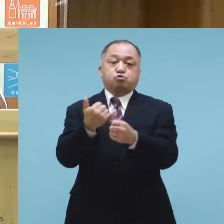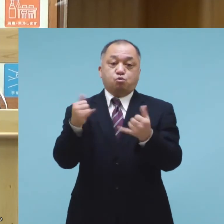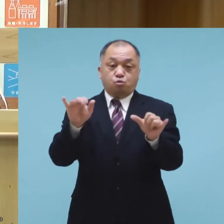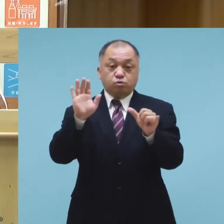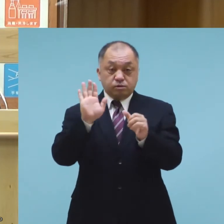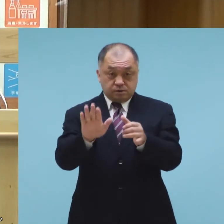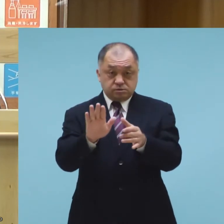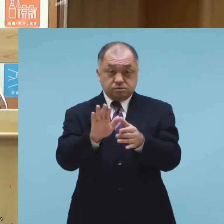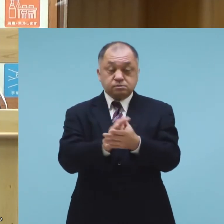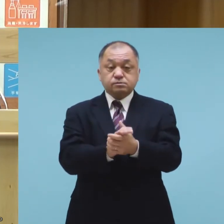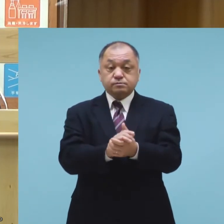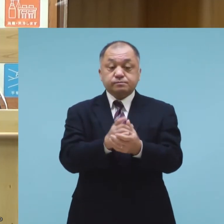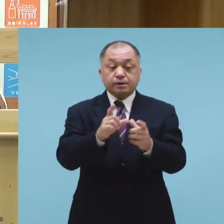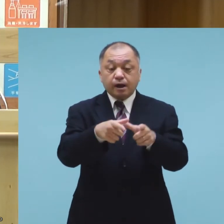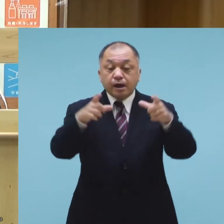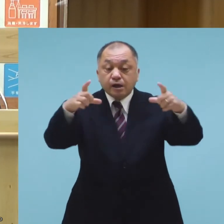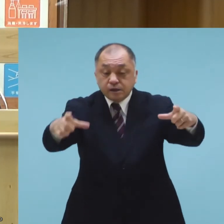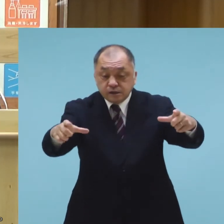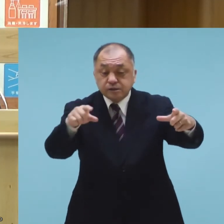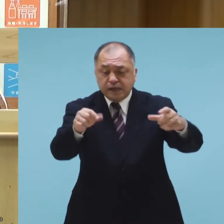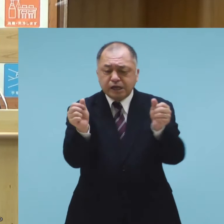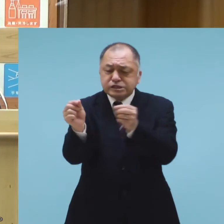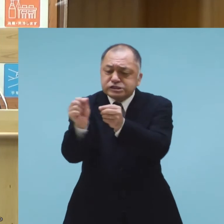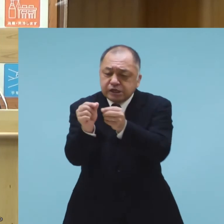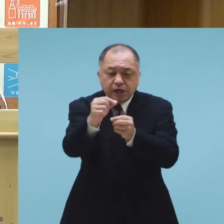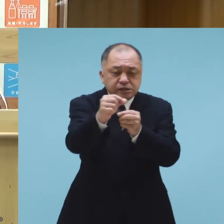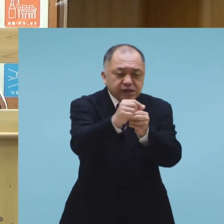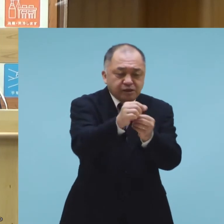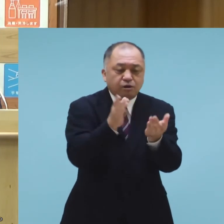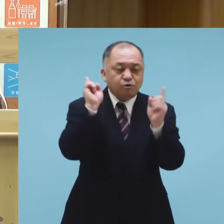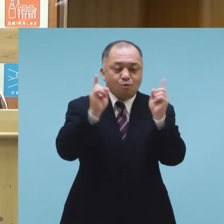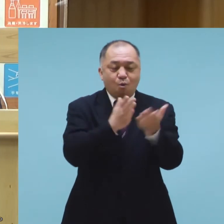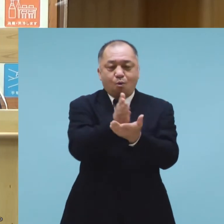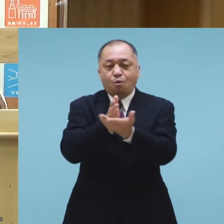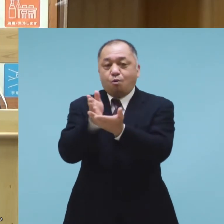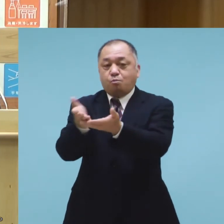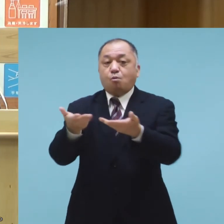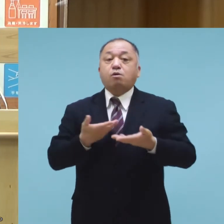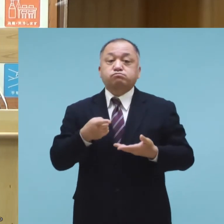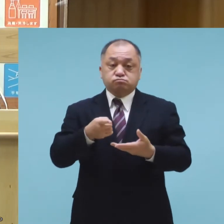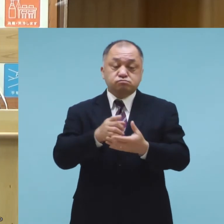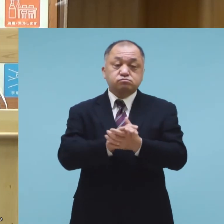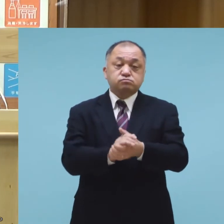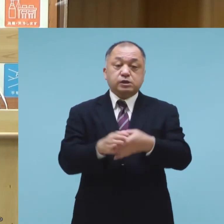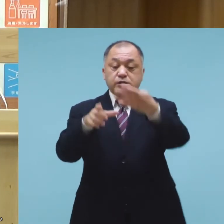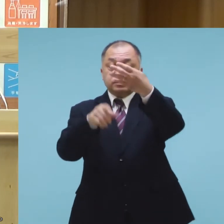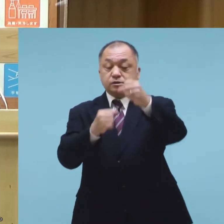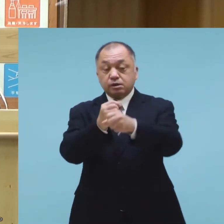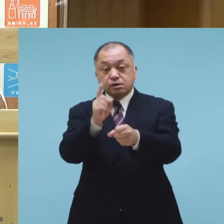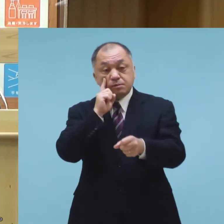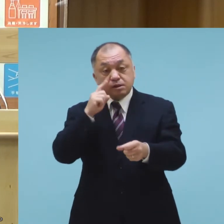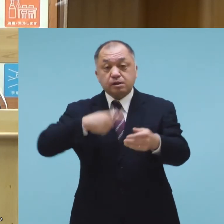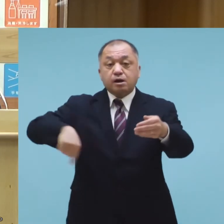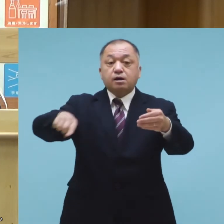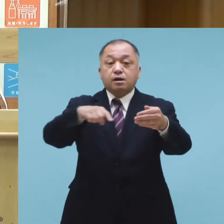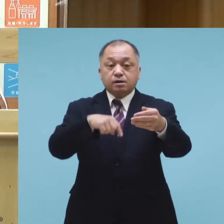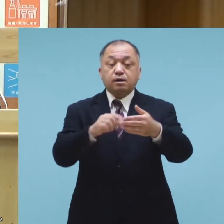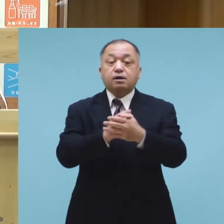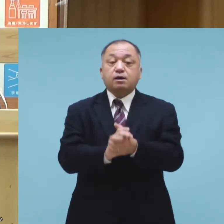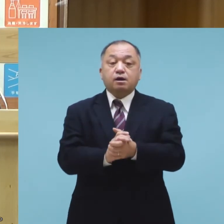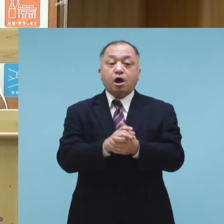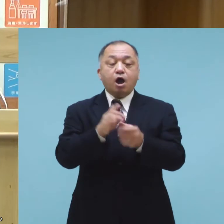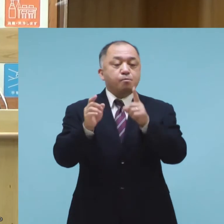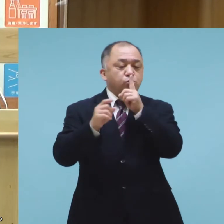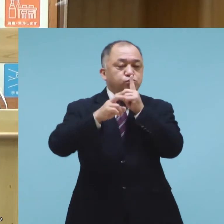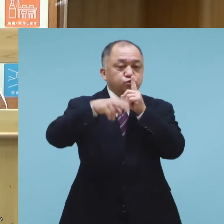域内における、マイクロツーリズムで行っていただく。でこの4月やった中でやはり黙